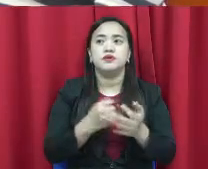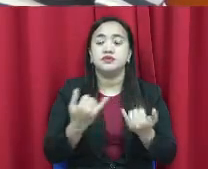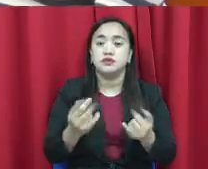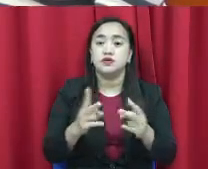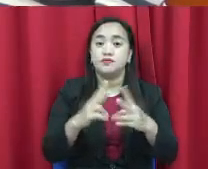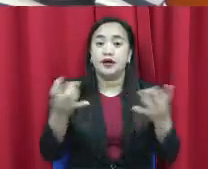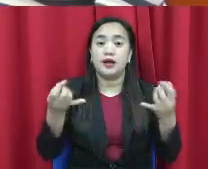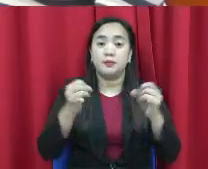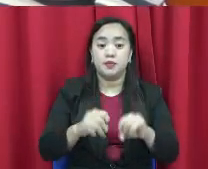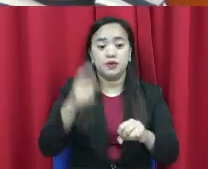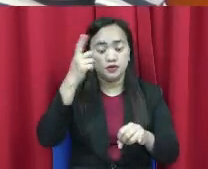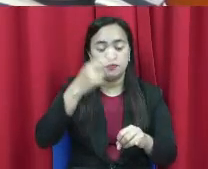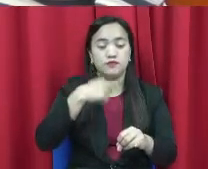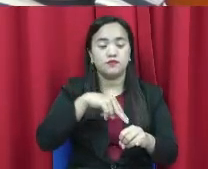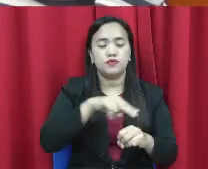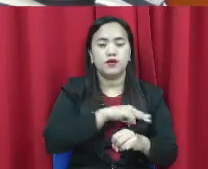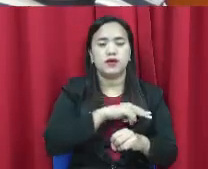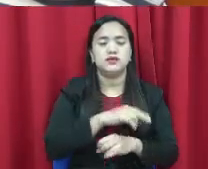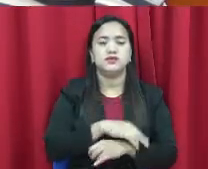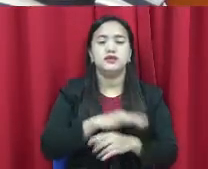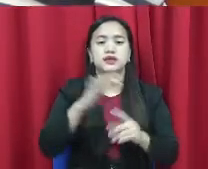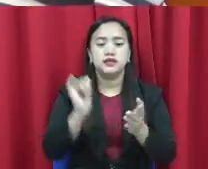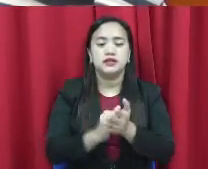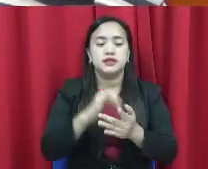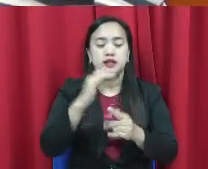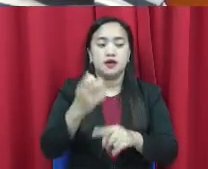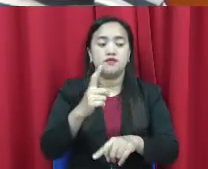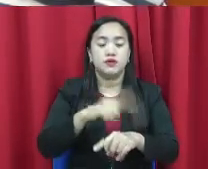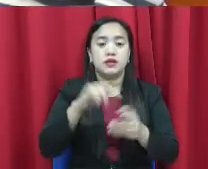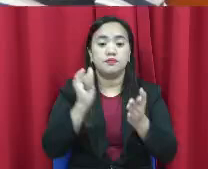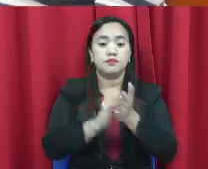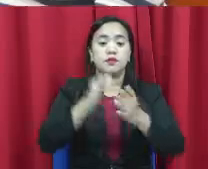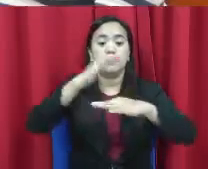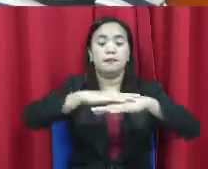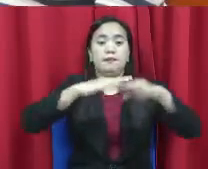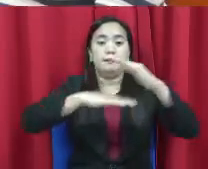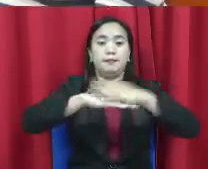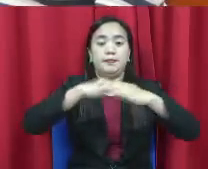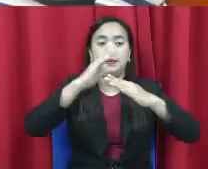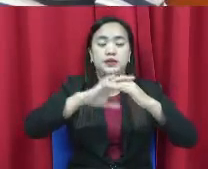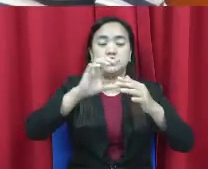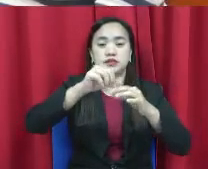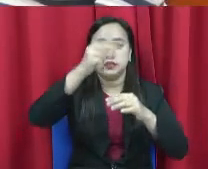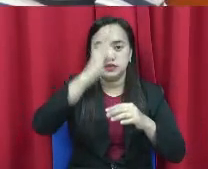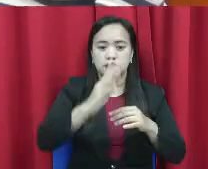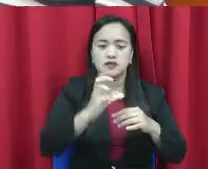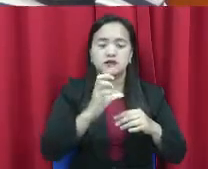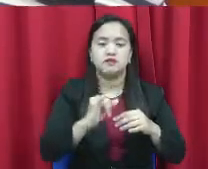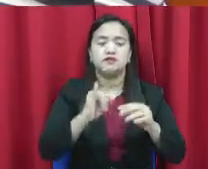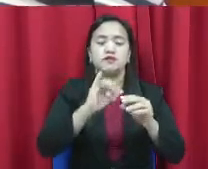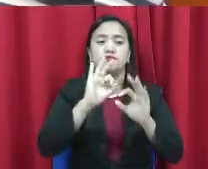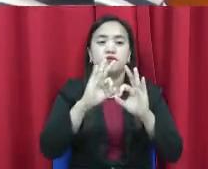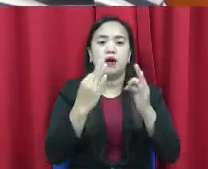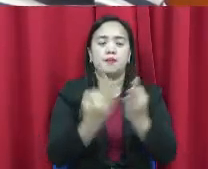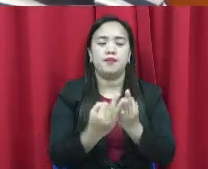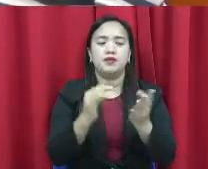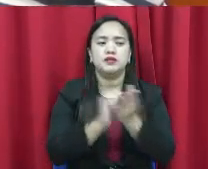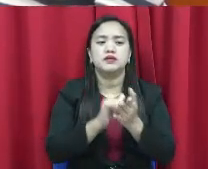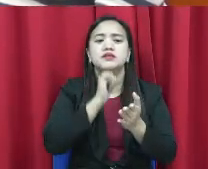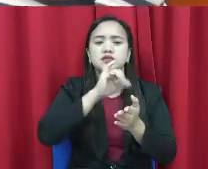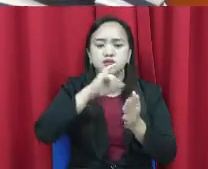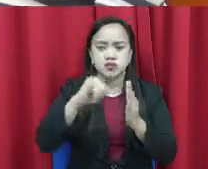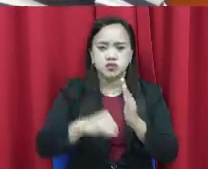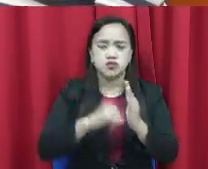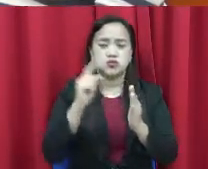important na pagdating sa pagbi-bid ng family hindi lamang dapat mong i-provide